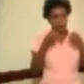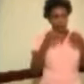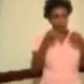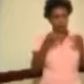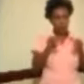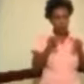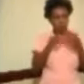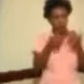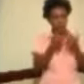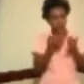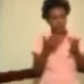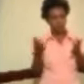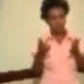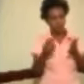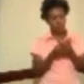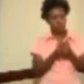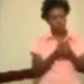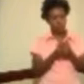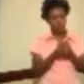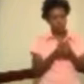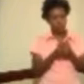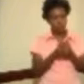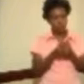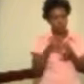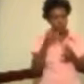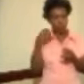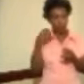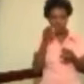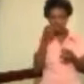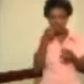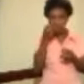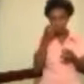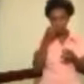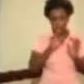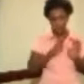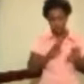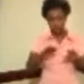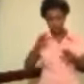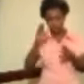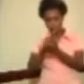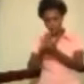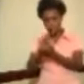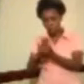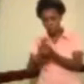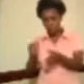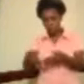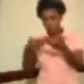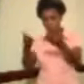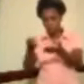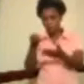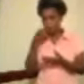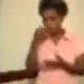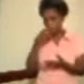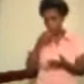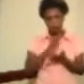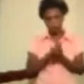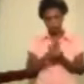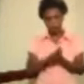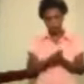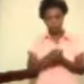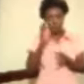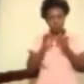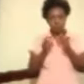le pays, dans des zones côté gain cantine, et puis tout simplement, cantine, la consommer, ça gagne dans la